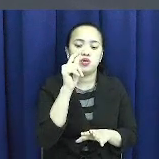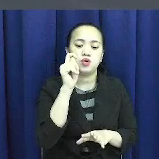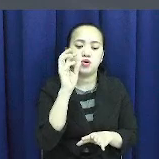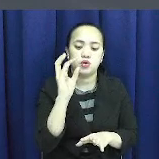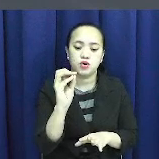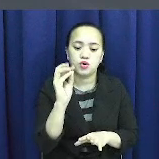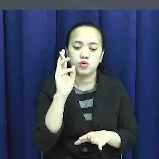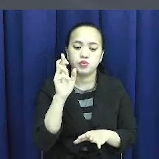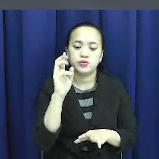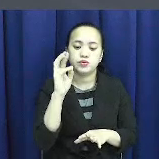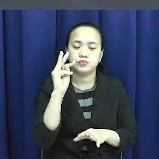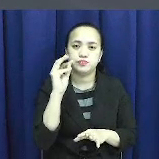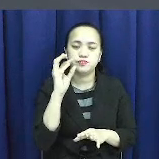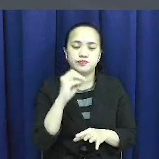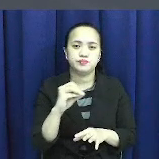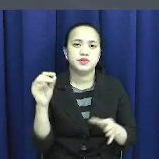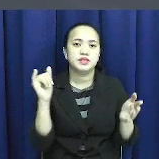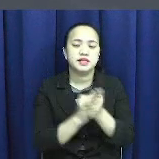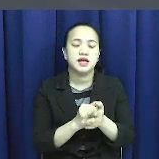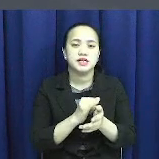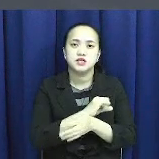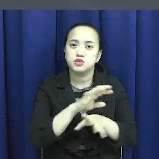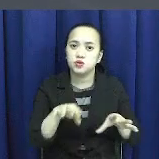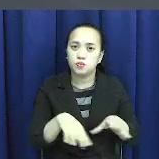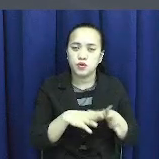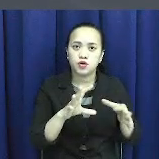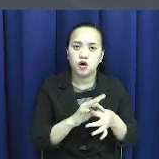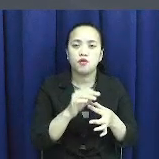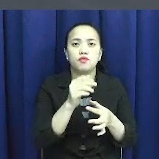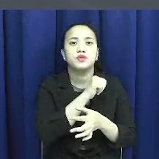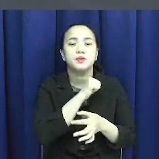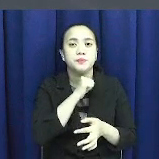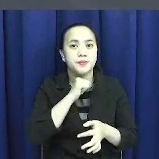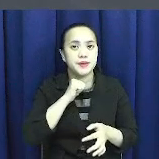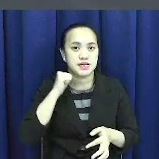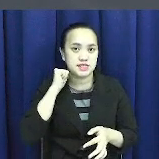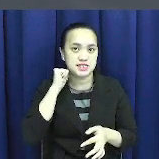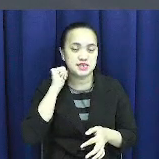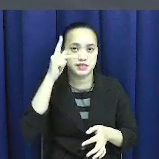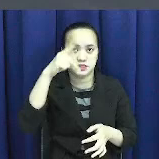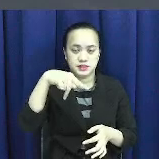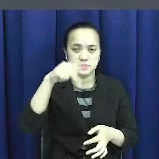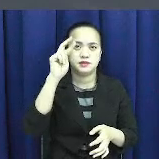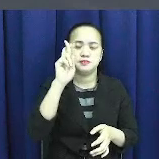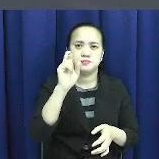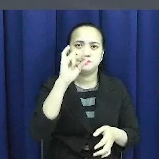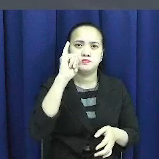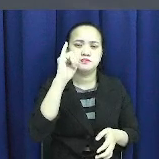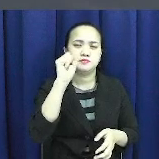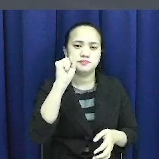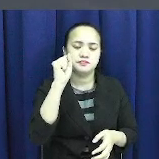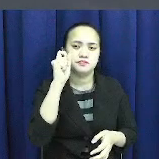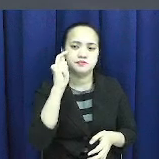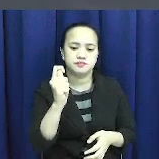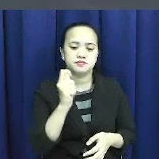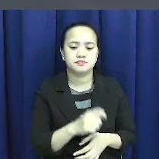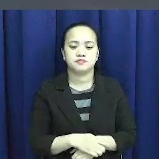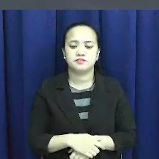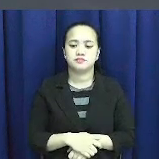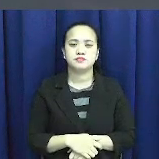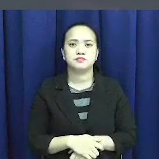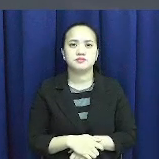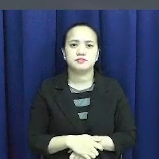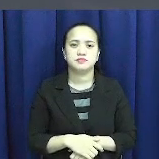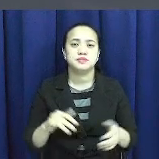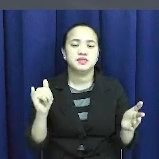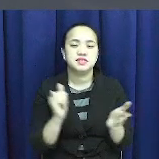priest. Now kung titingnan nyo po mga kapatid, lahat ng role na yan ng priest ay nasa